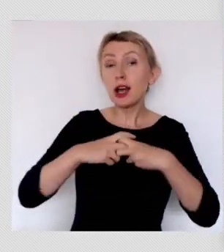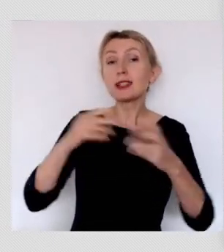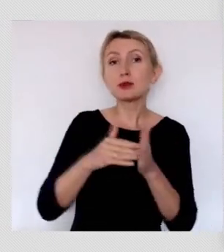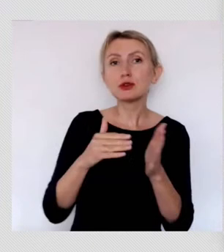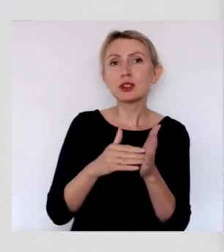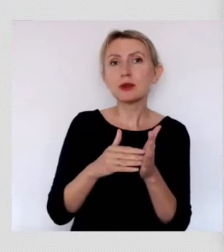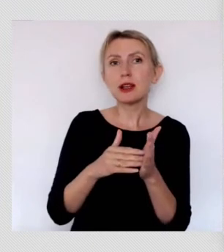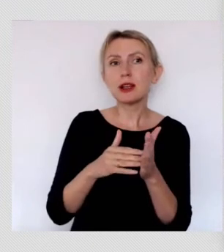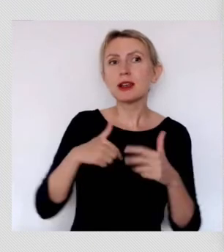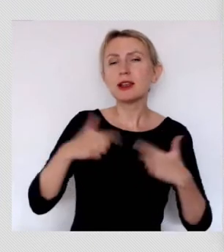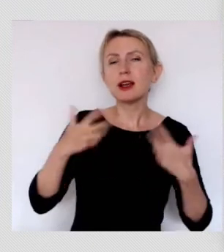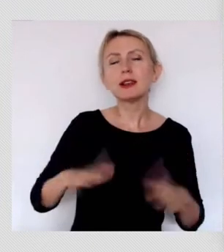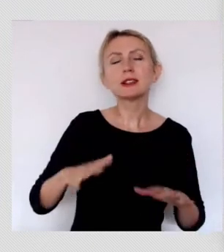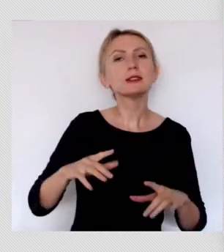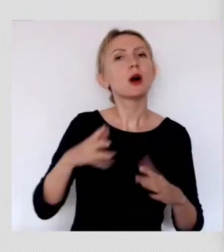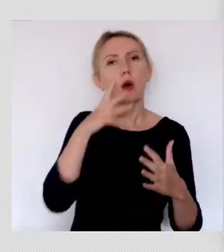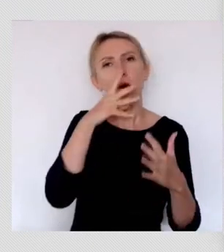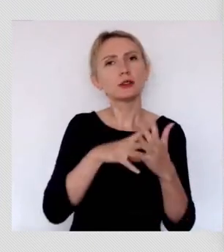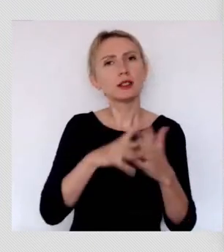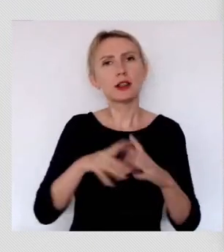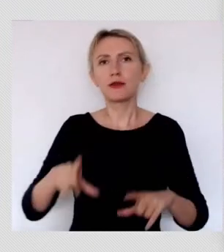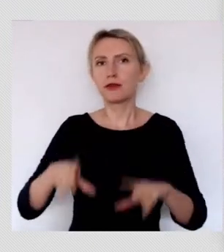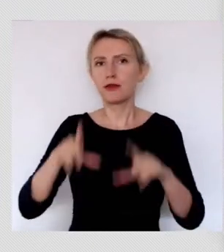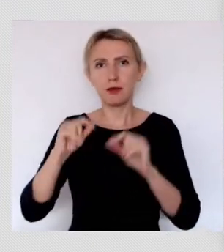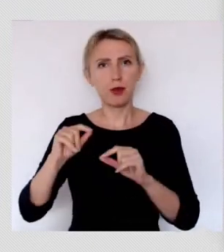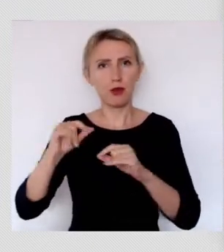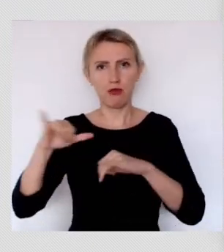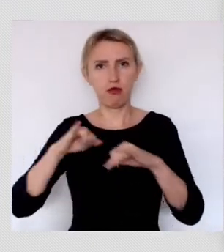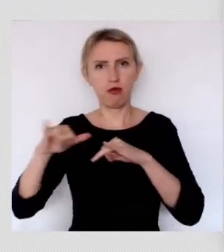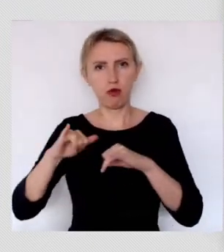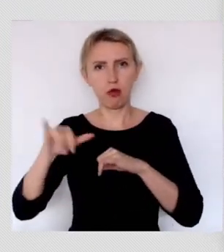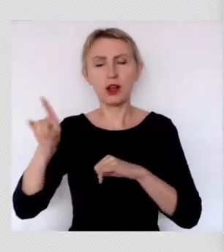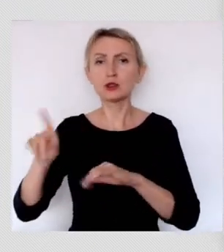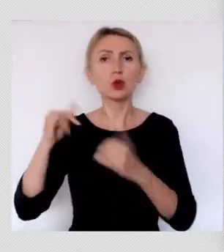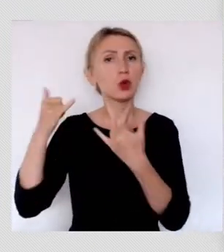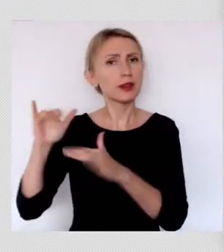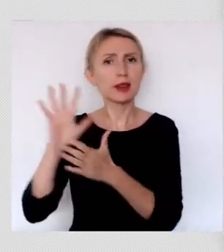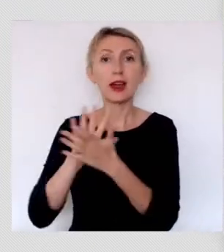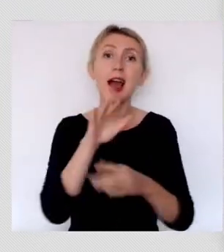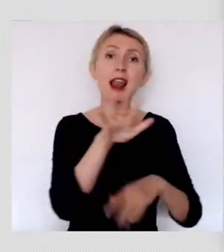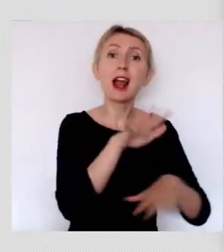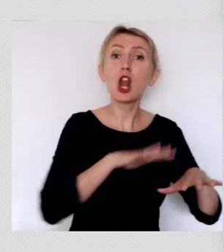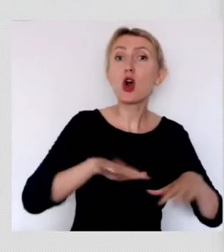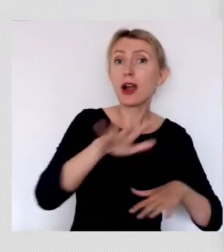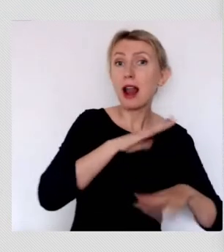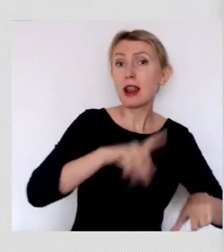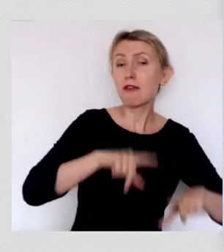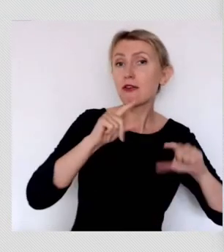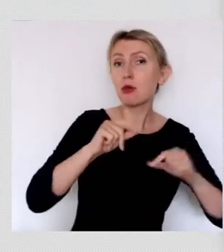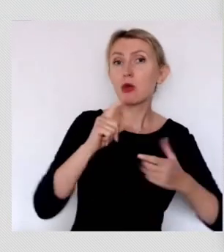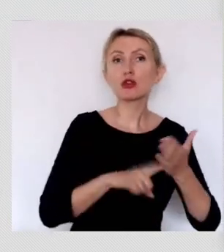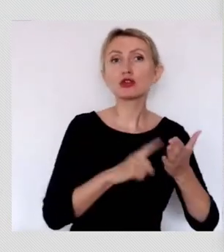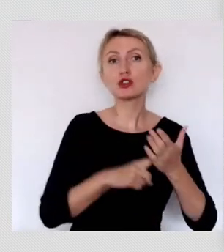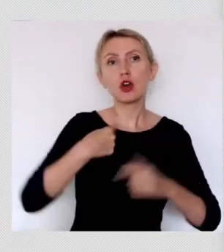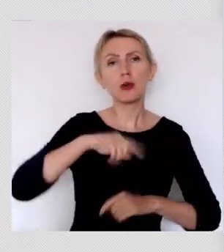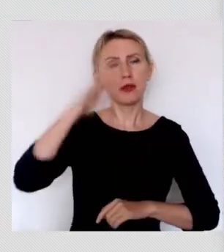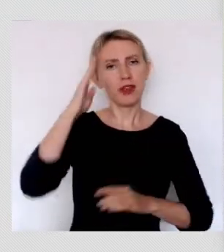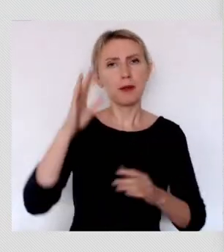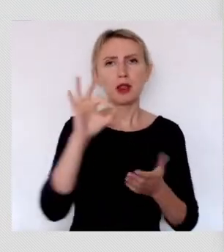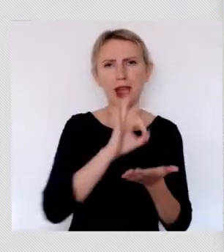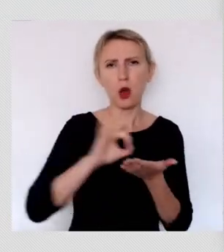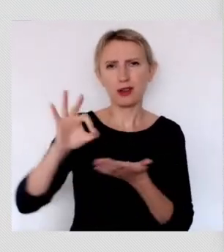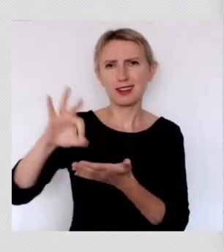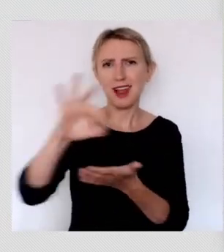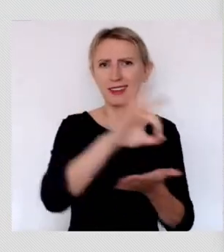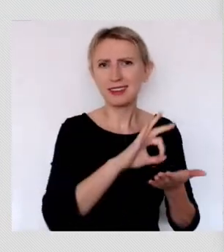oceniać wyborów centralnych, bo one się mają chyba zupełnie inną specyfikę, o której państwo mówiliście, natomiast wybory lokalne, gdzie często w wielu okręgach